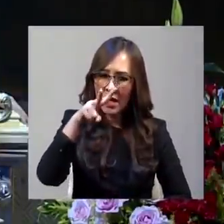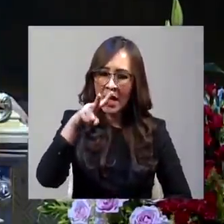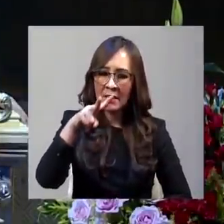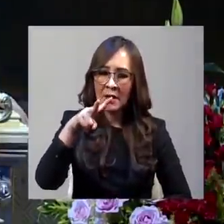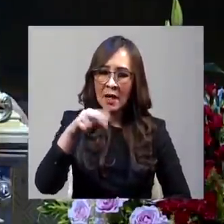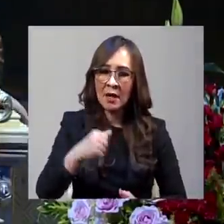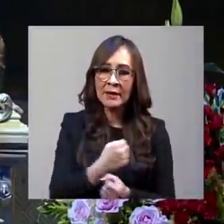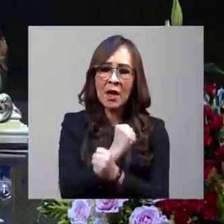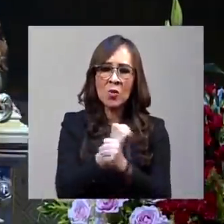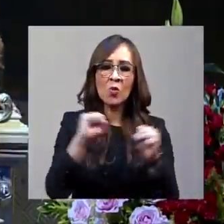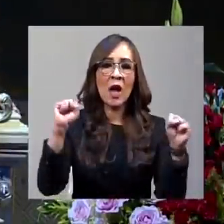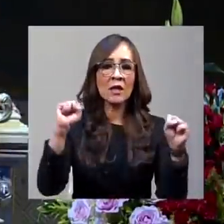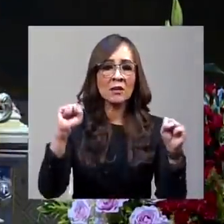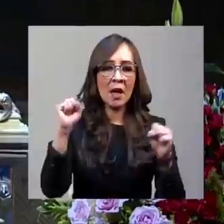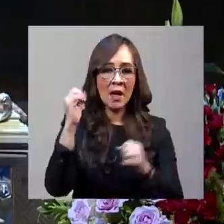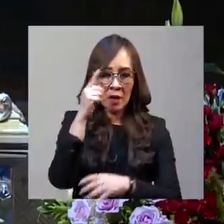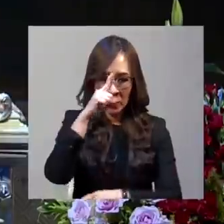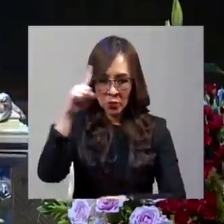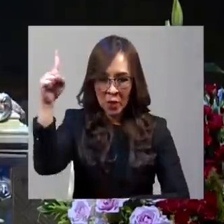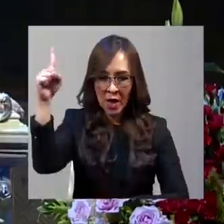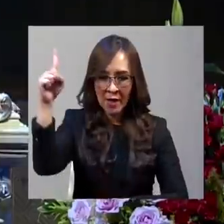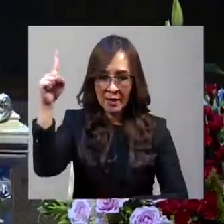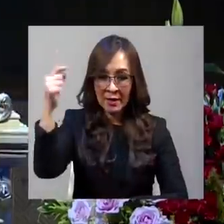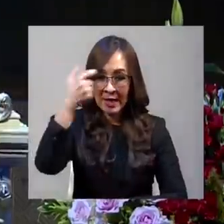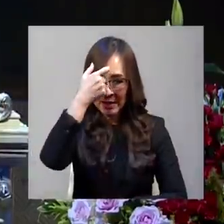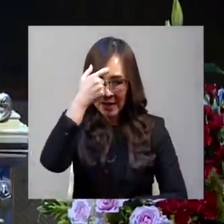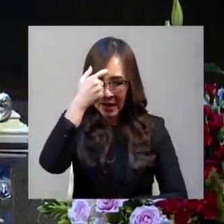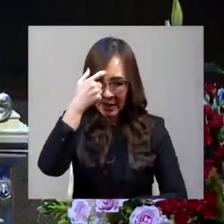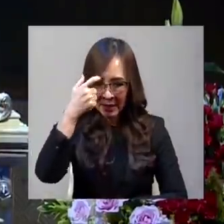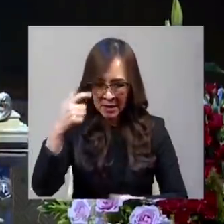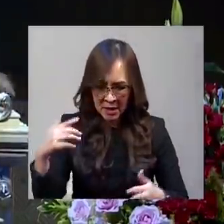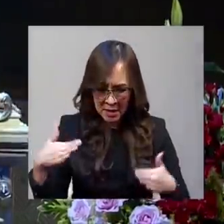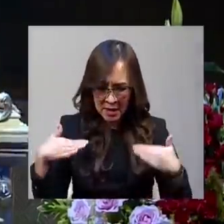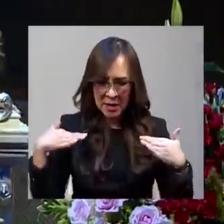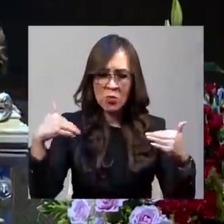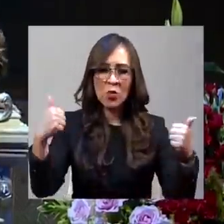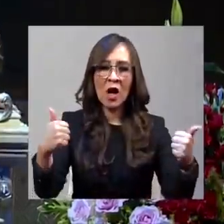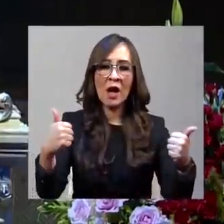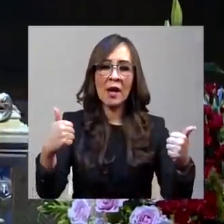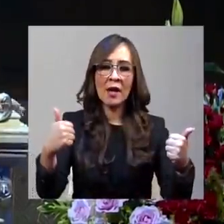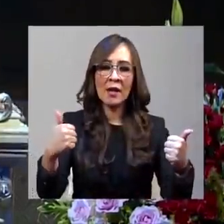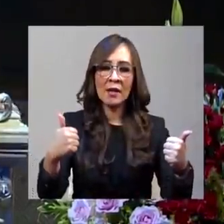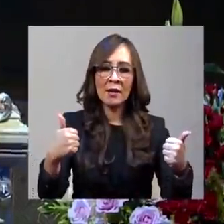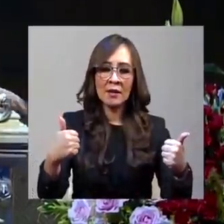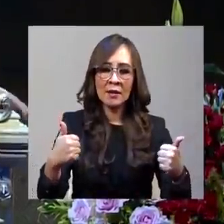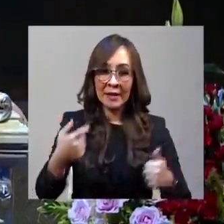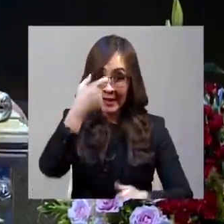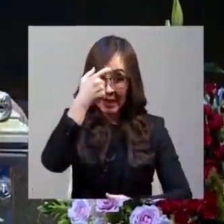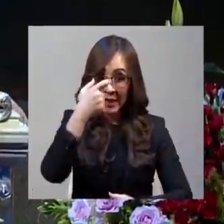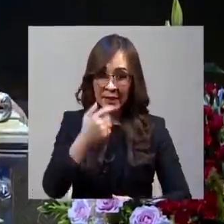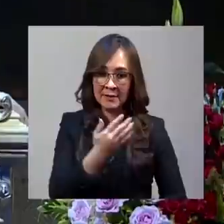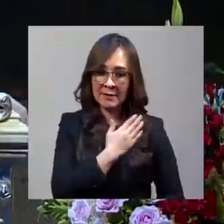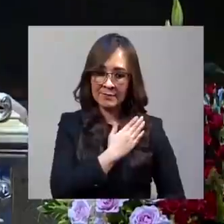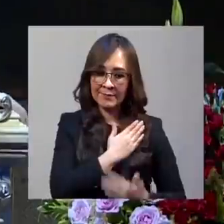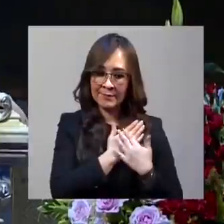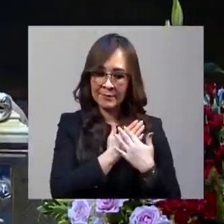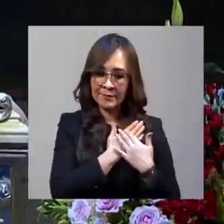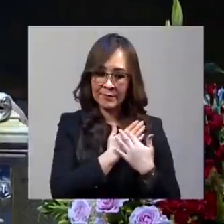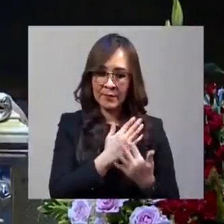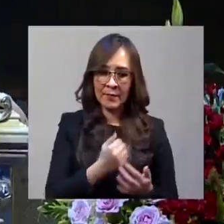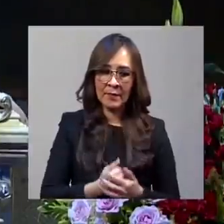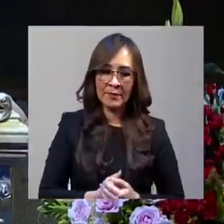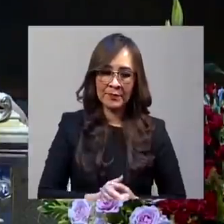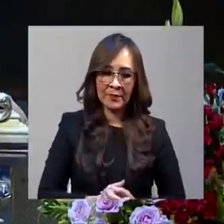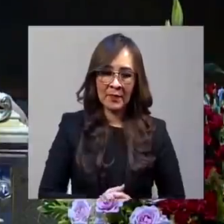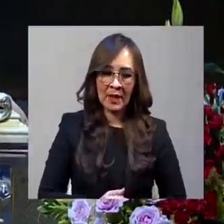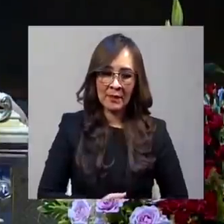kuasamu. Bahkan Tuhan yang sakit, Tuhan sembuhkan. Setiap orang yang sakit, letakkan tangan kananmu di bagian tubuh yang sakit. Karena firman Tuhan katakan, orang percaya akan tumpang tangan buat